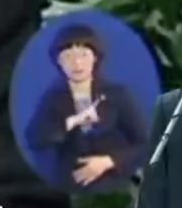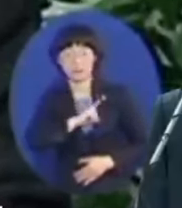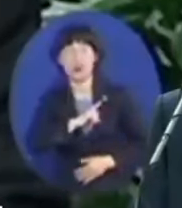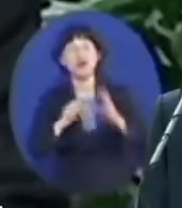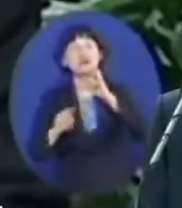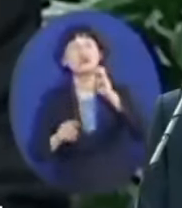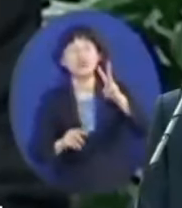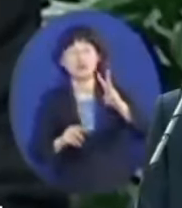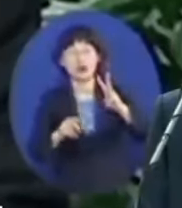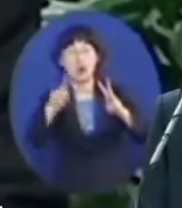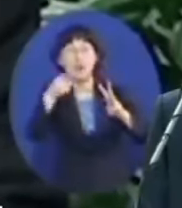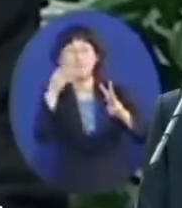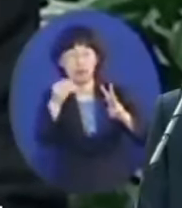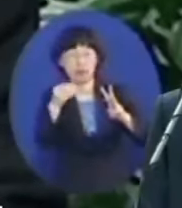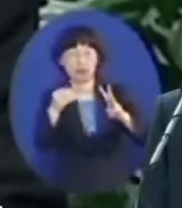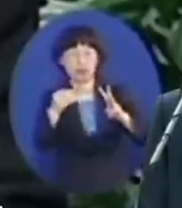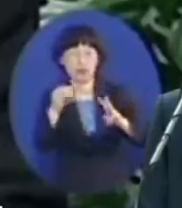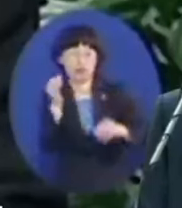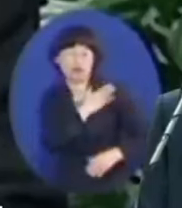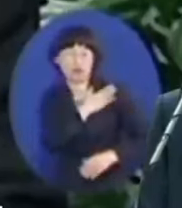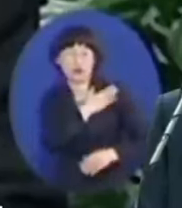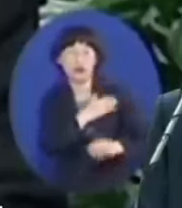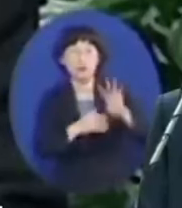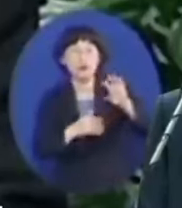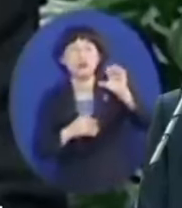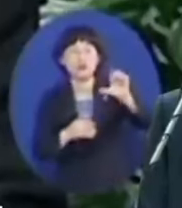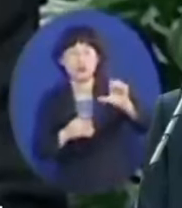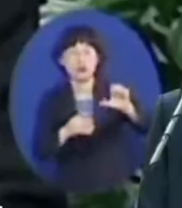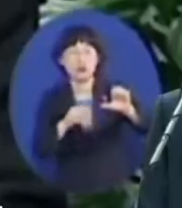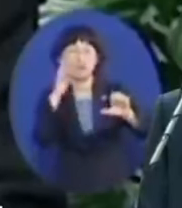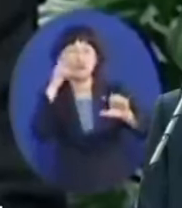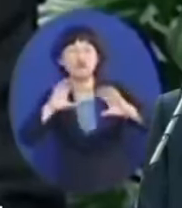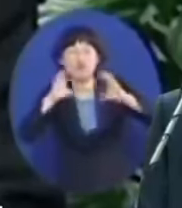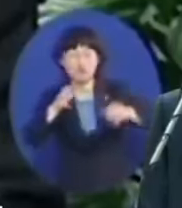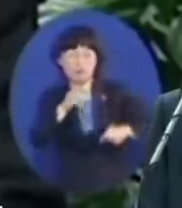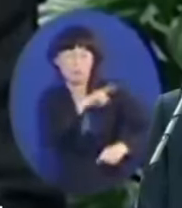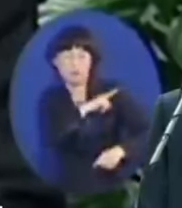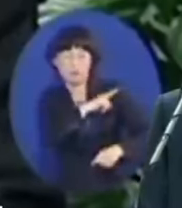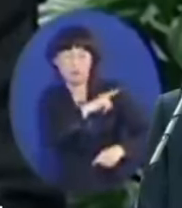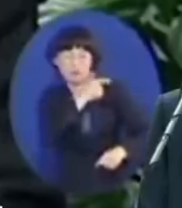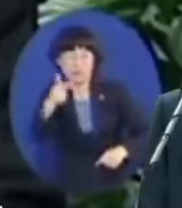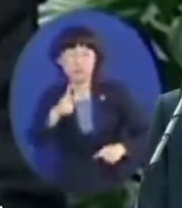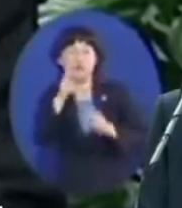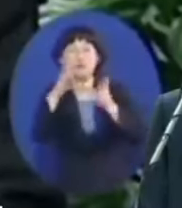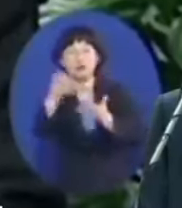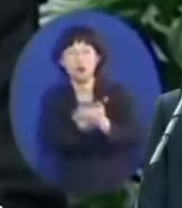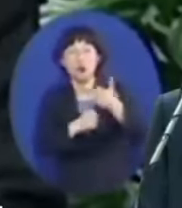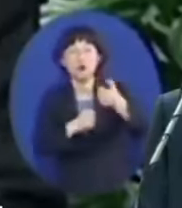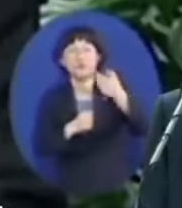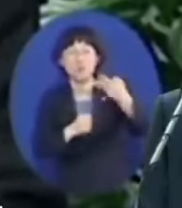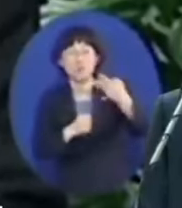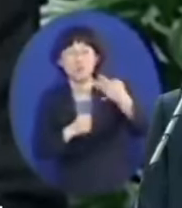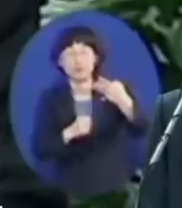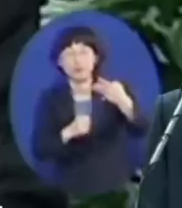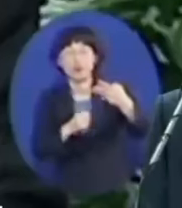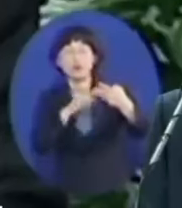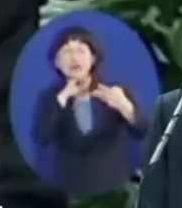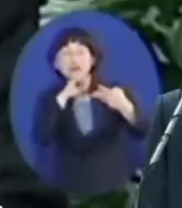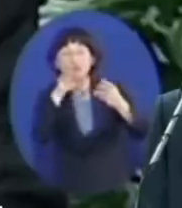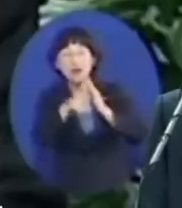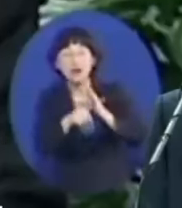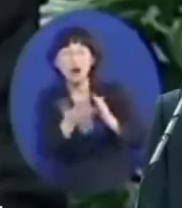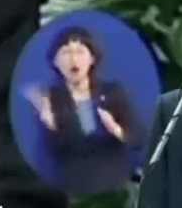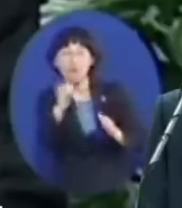되었고 43살에 미국에서 가장 큰 회사를 갖게 되었고 53세에는 억만장자가 되어 세계 최대의